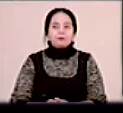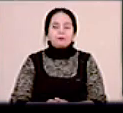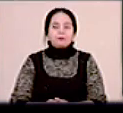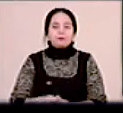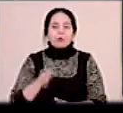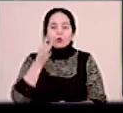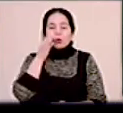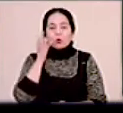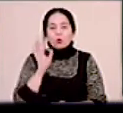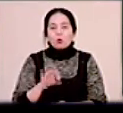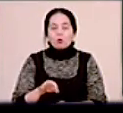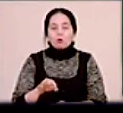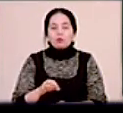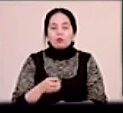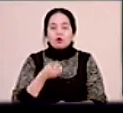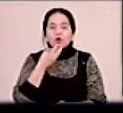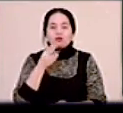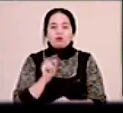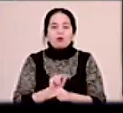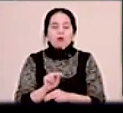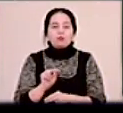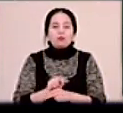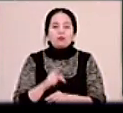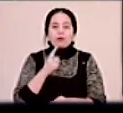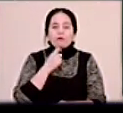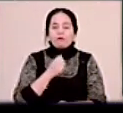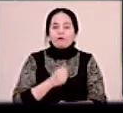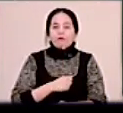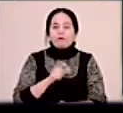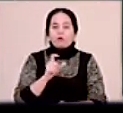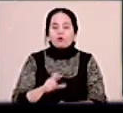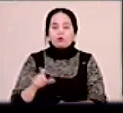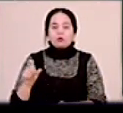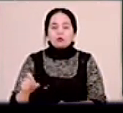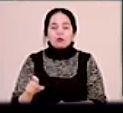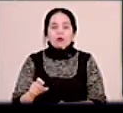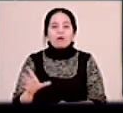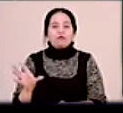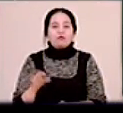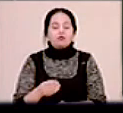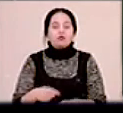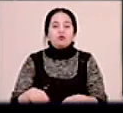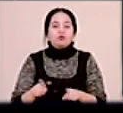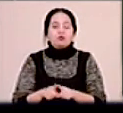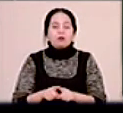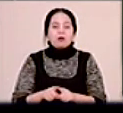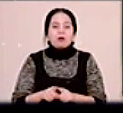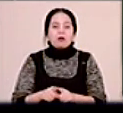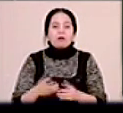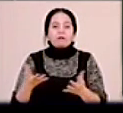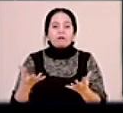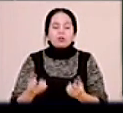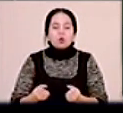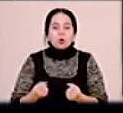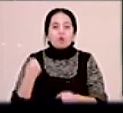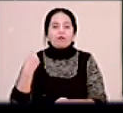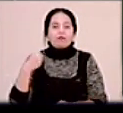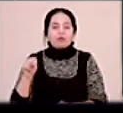продолжалась. Опытное, хорошо обученное войско Александра все же взяло верх над